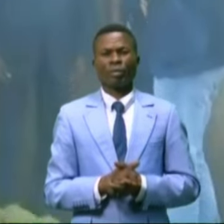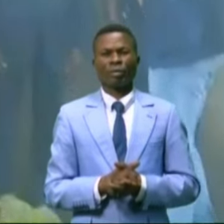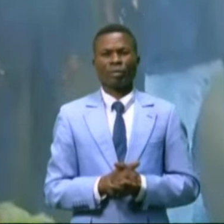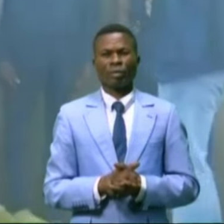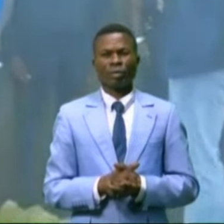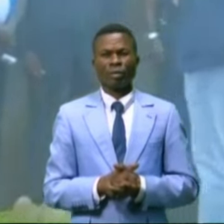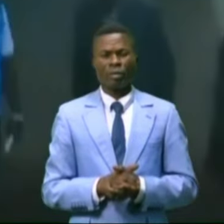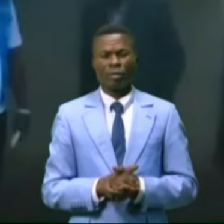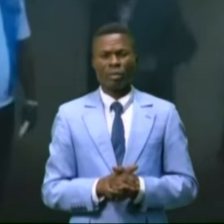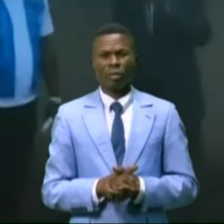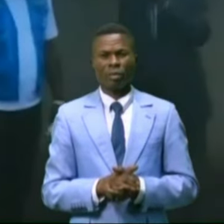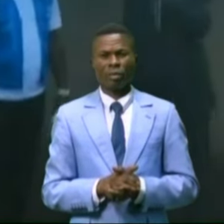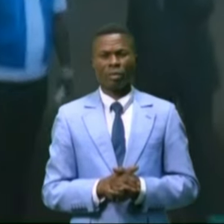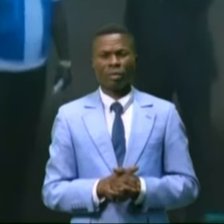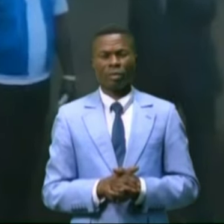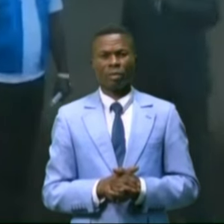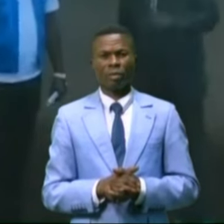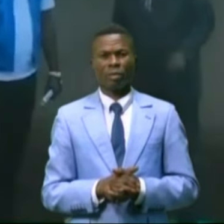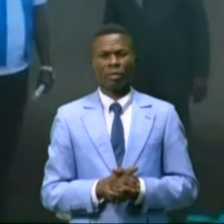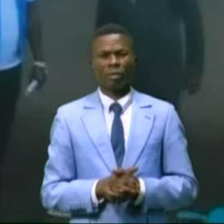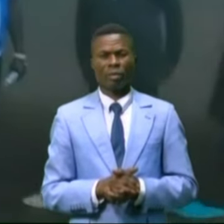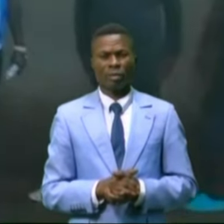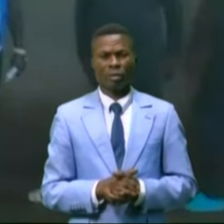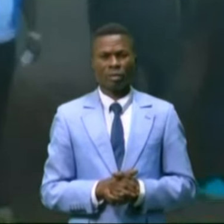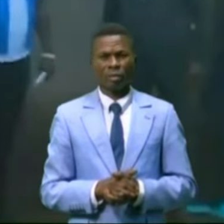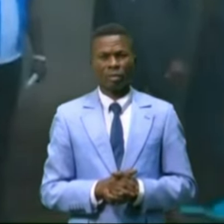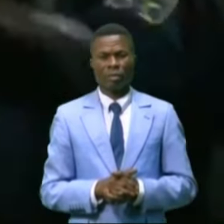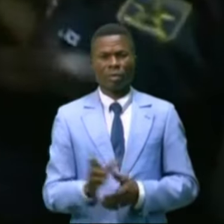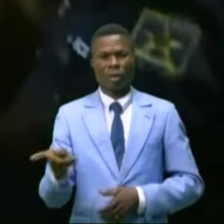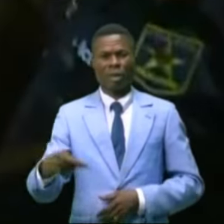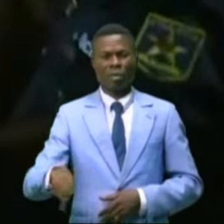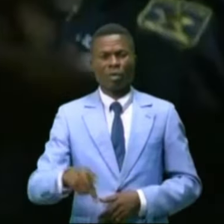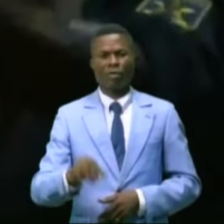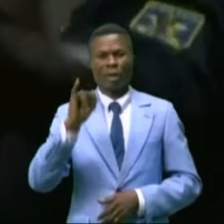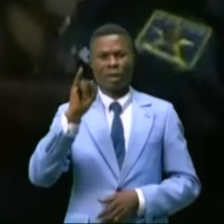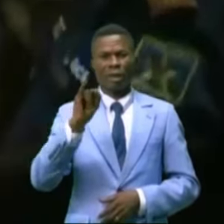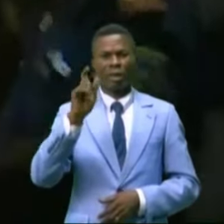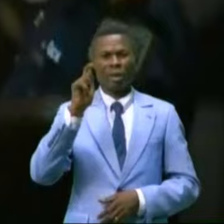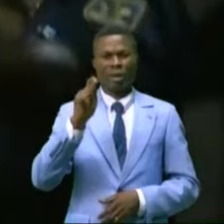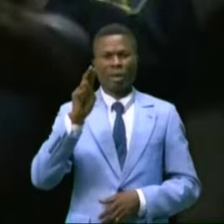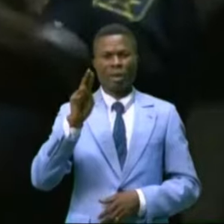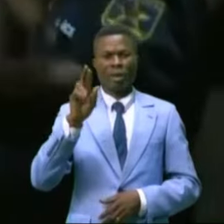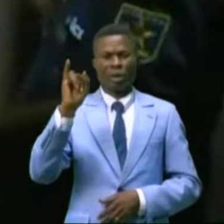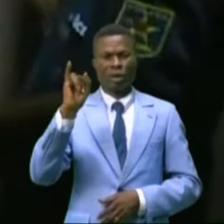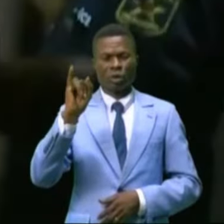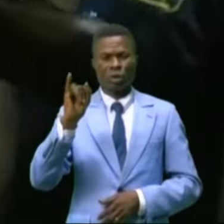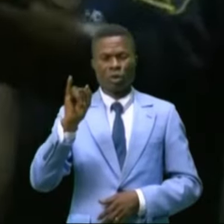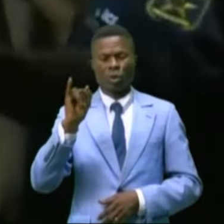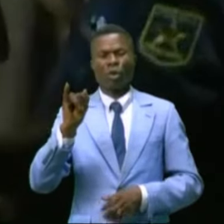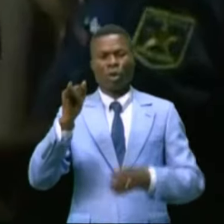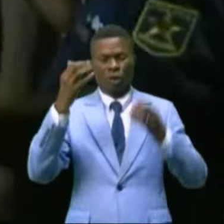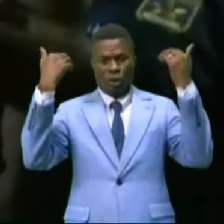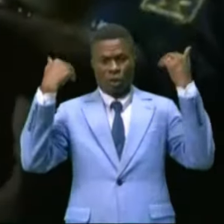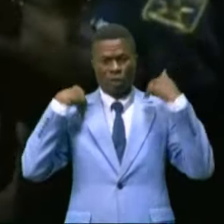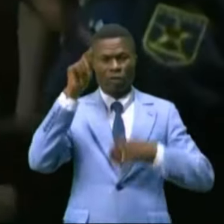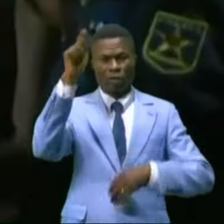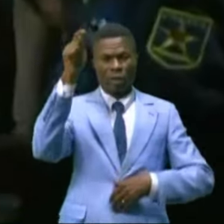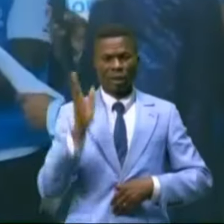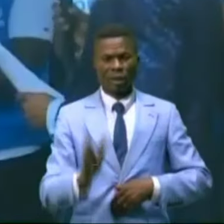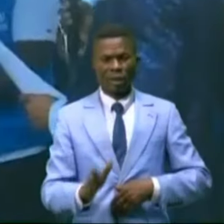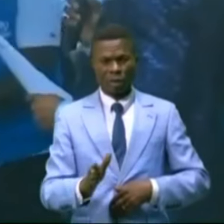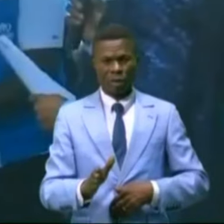signe de la bénédiction que le vice-gouverneur de province de lutouri le commissaire divisionnaire raus taloui ne s'est pas